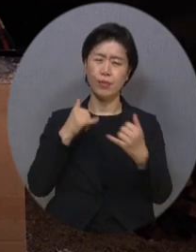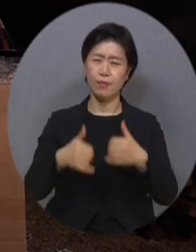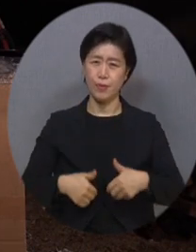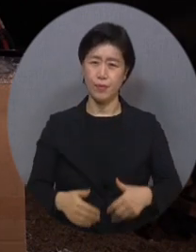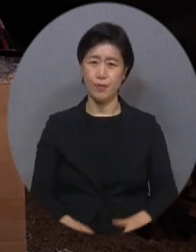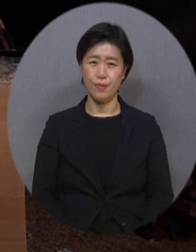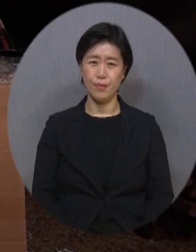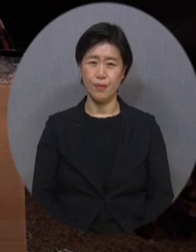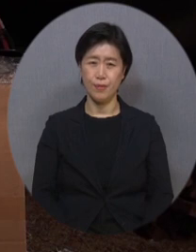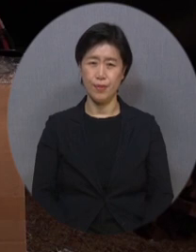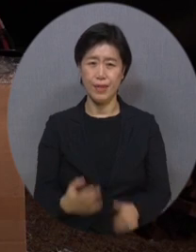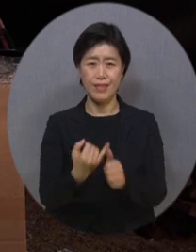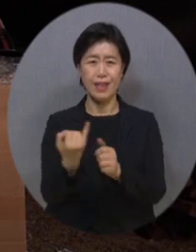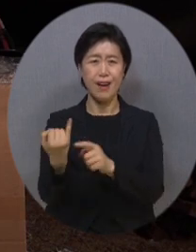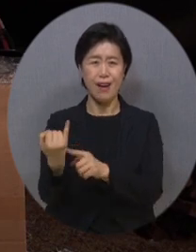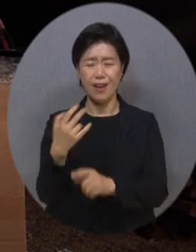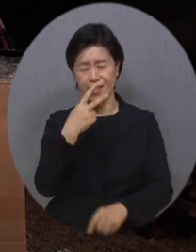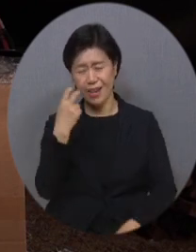거 아니야?